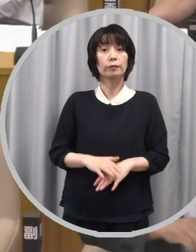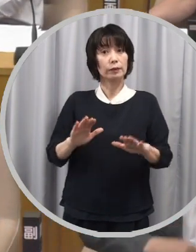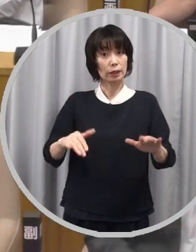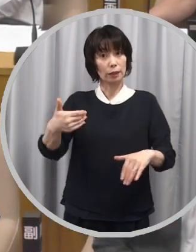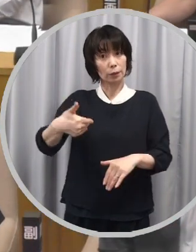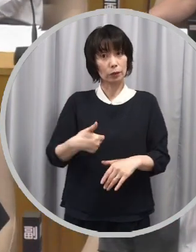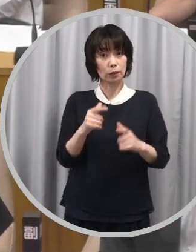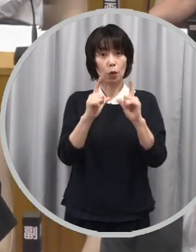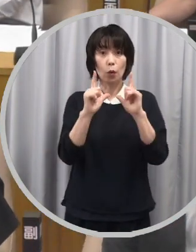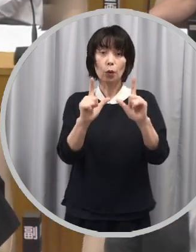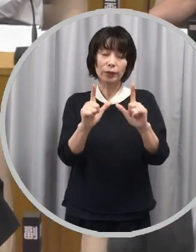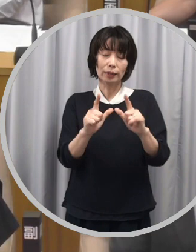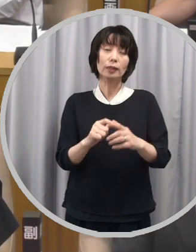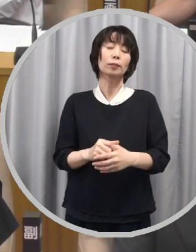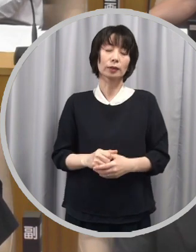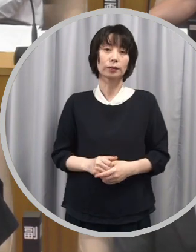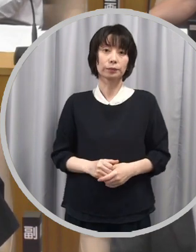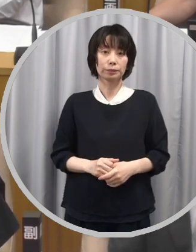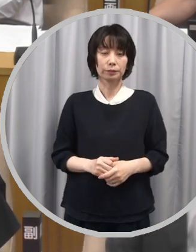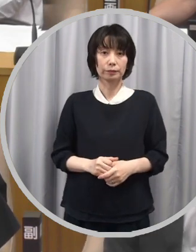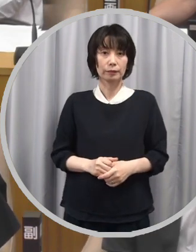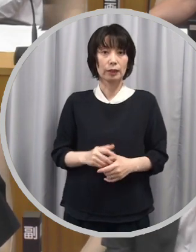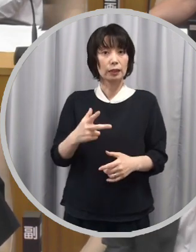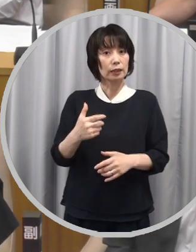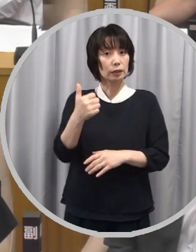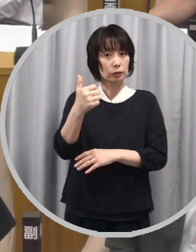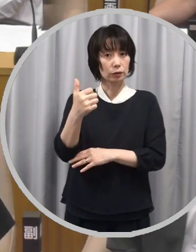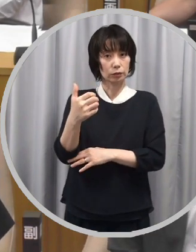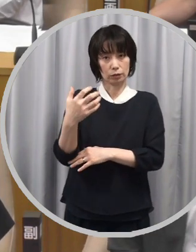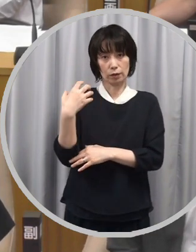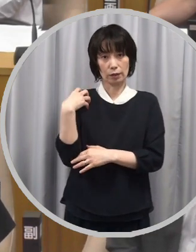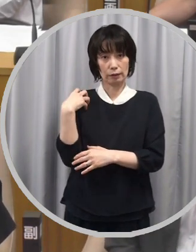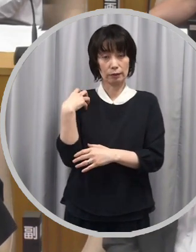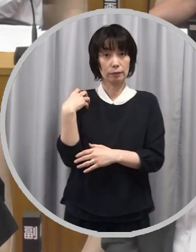ただいまのご質問にお答えをいたします。市長任期の1